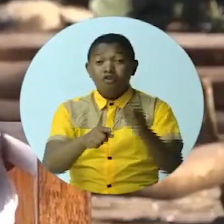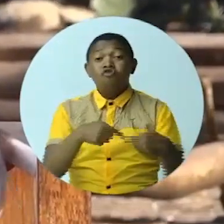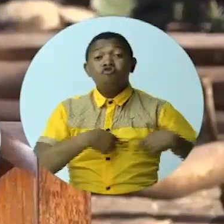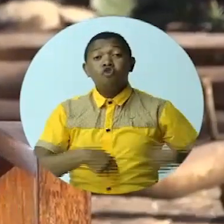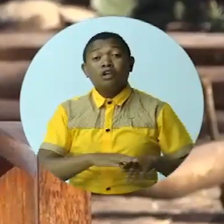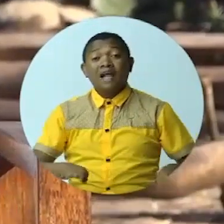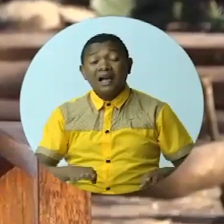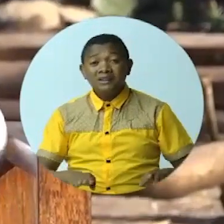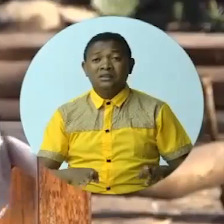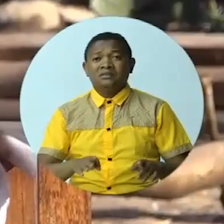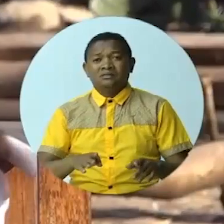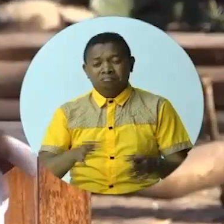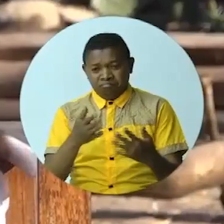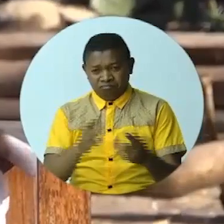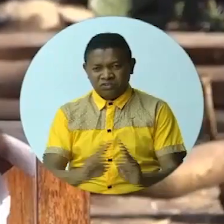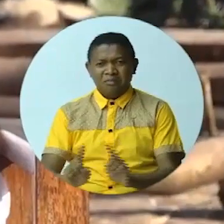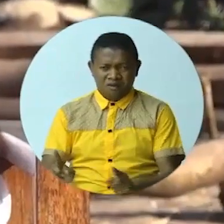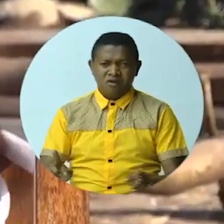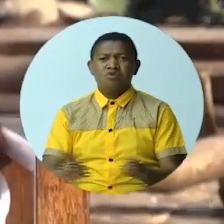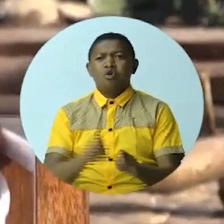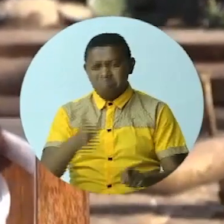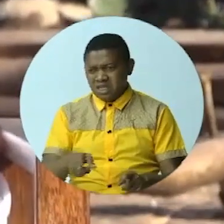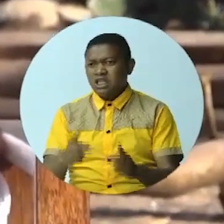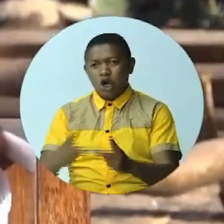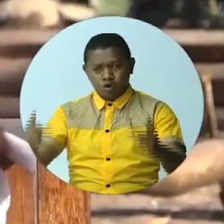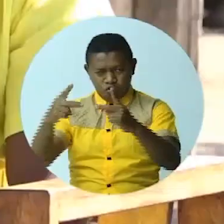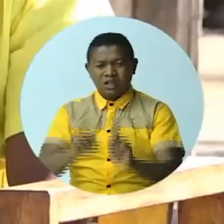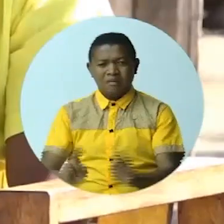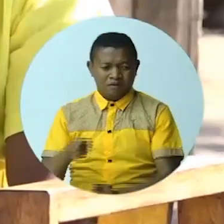fa ny zavatra apetratsika zany a dia